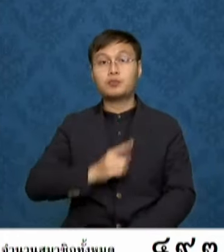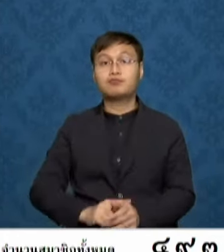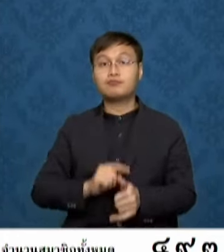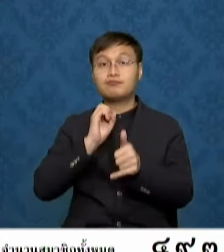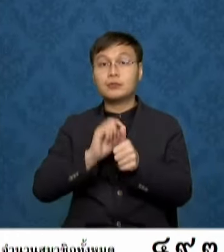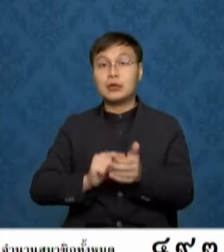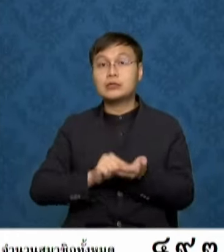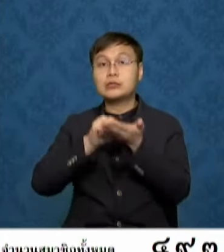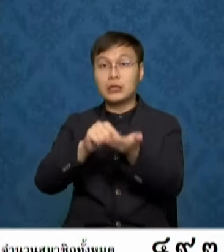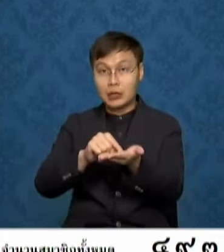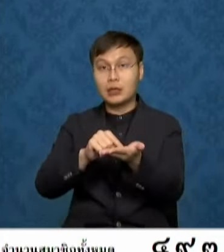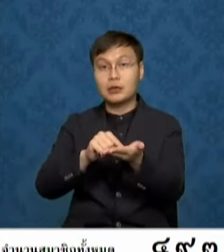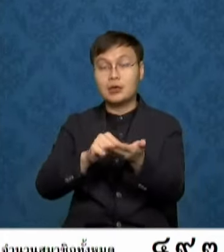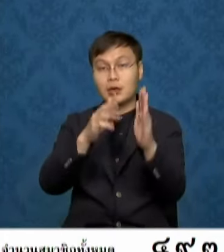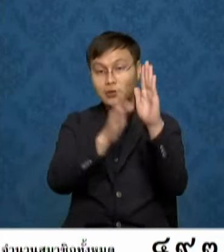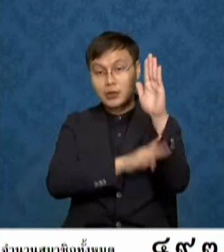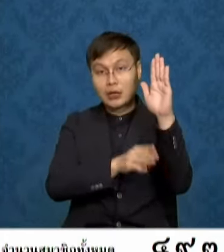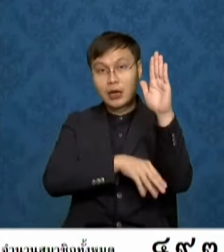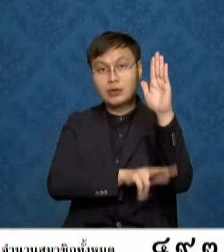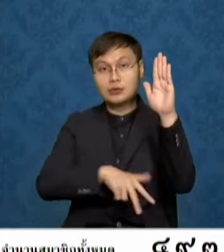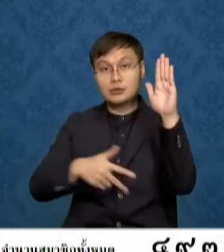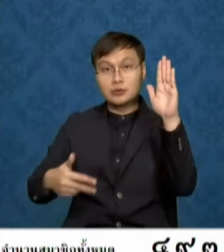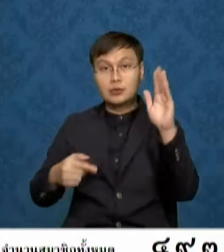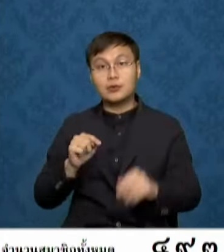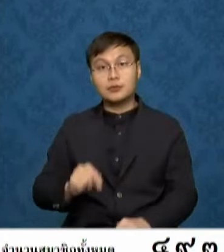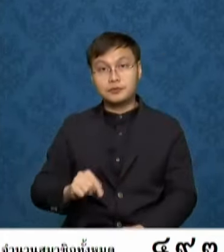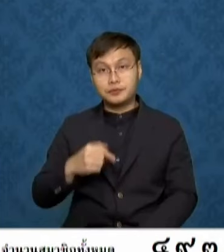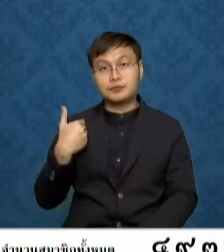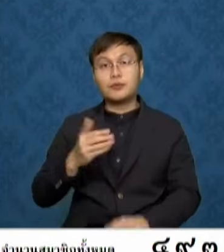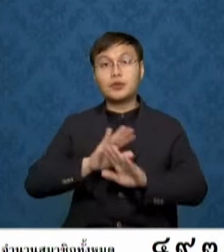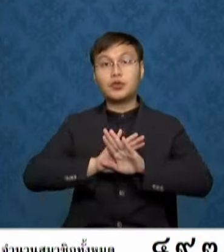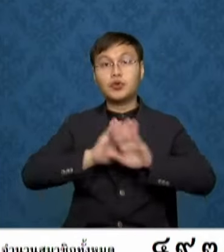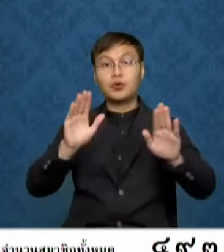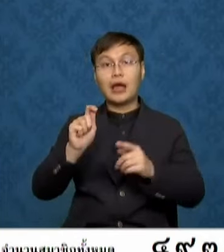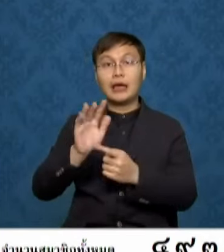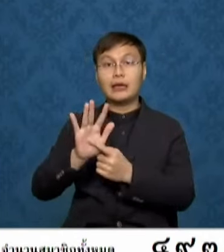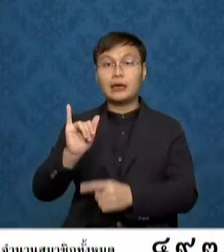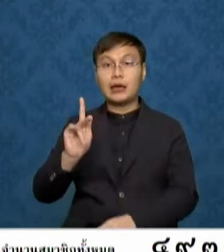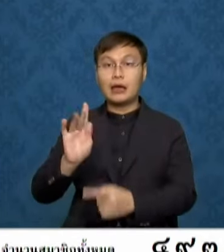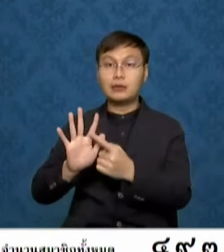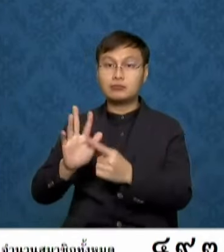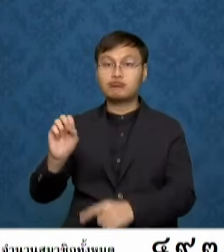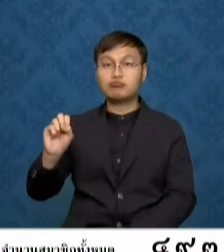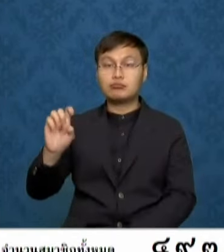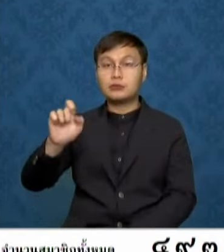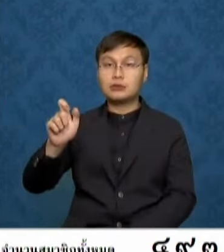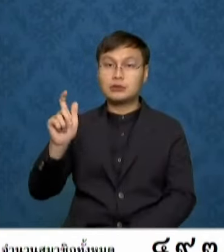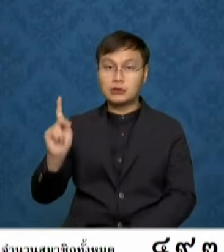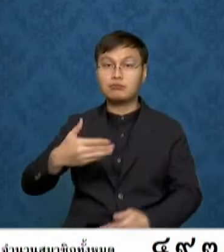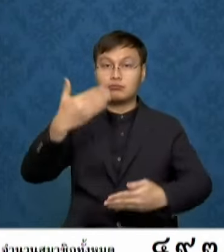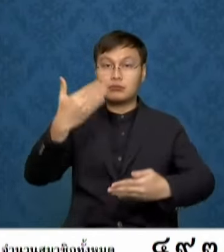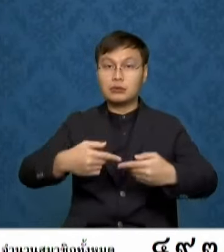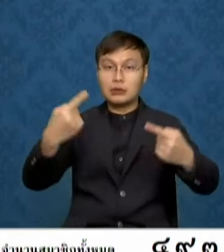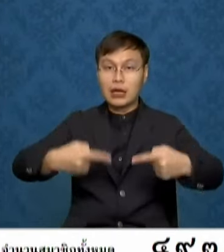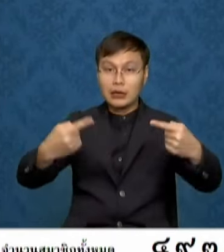เรื่องสถานการณ์ในจังหวัดชายแดนภาคใต้ครับไม่ว่าจะเป็นเรื่องของการยกเลิกกฎอัยการศึกด่านต่างๆที่ที่ตั้งท่านตั้ง